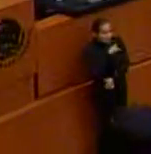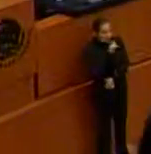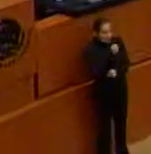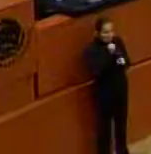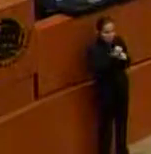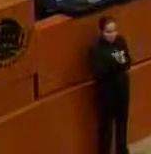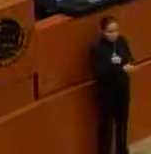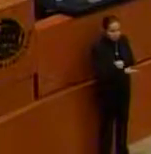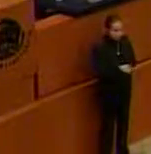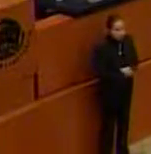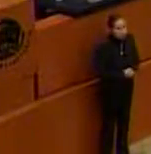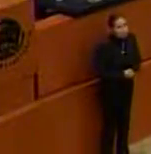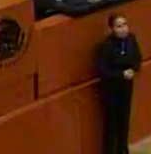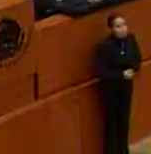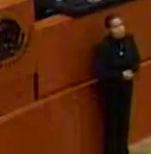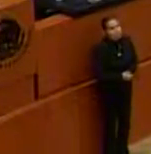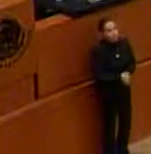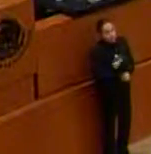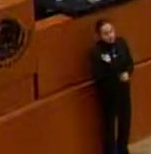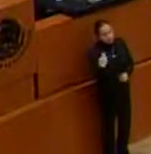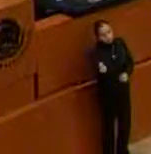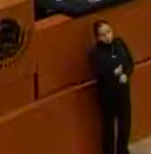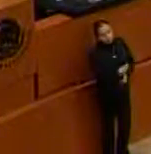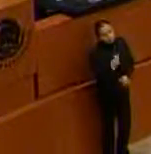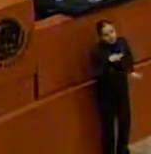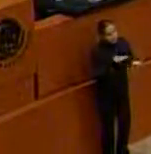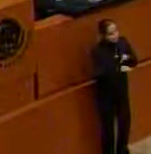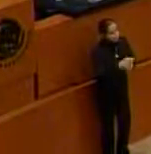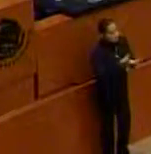en contrepartie et des emplois hautement qualifiés.